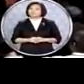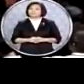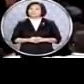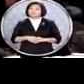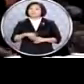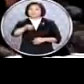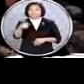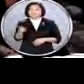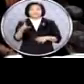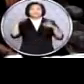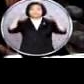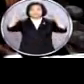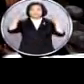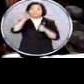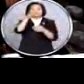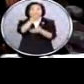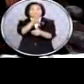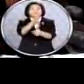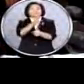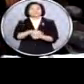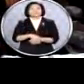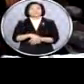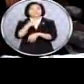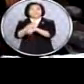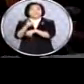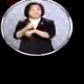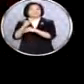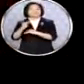请宋楚瑜先生提问，时间11分钟。